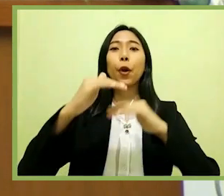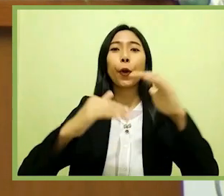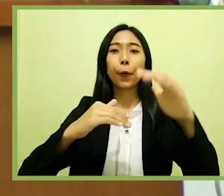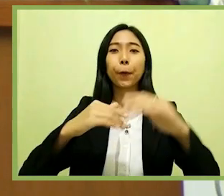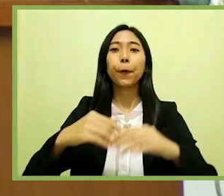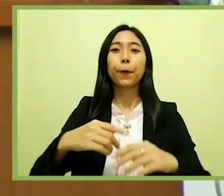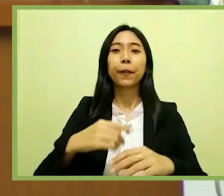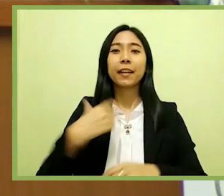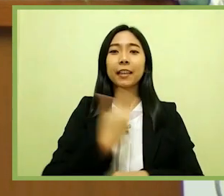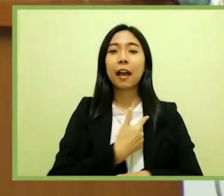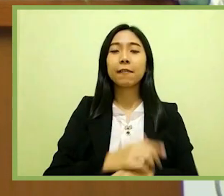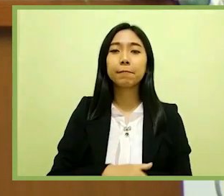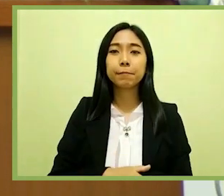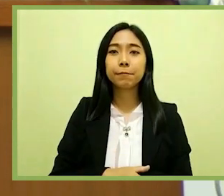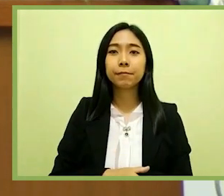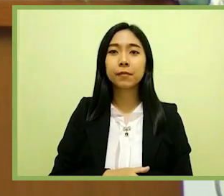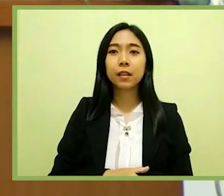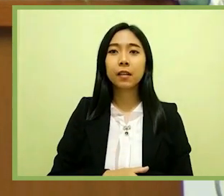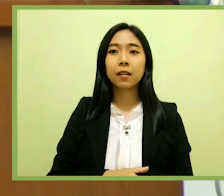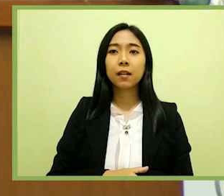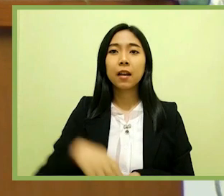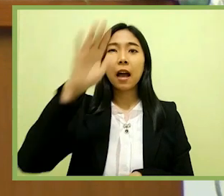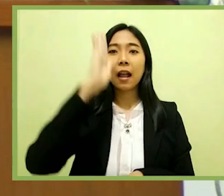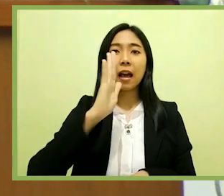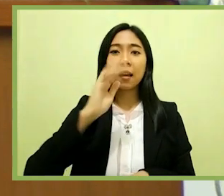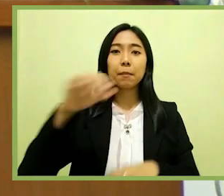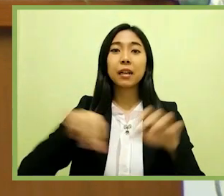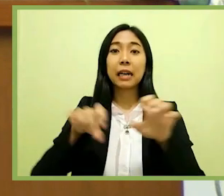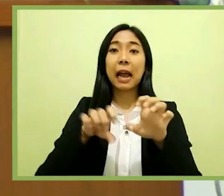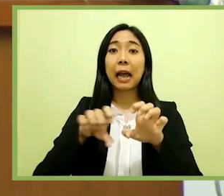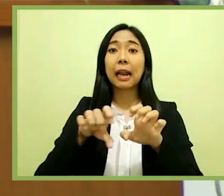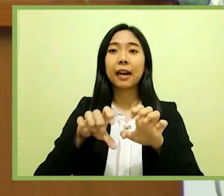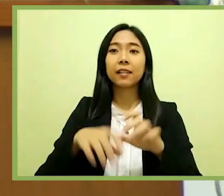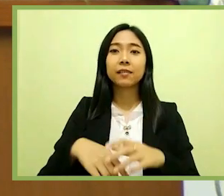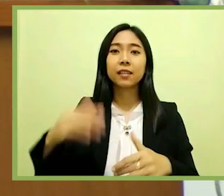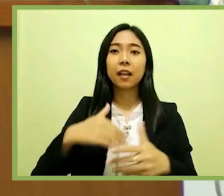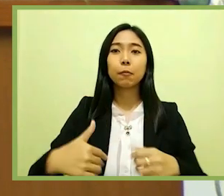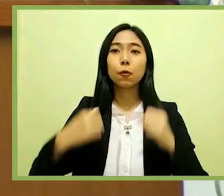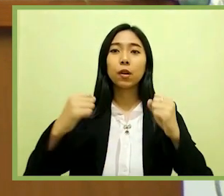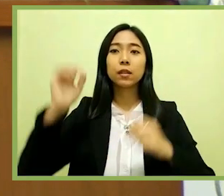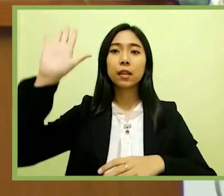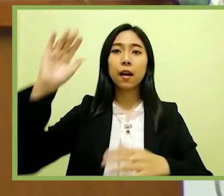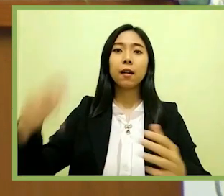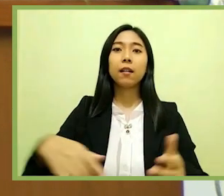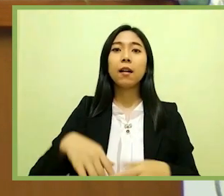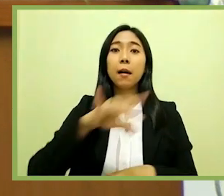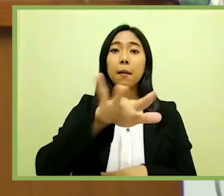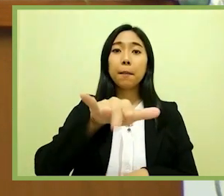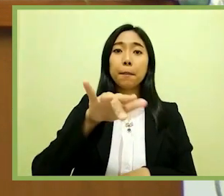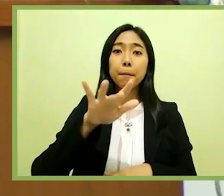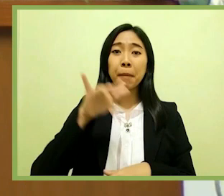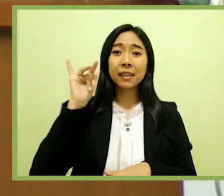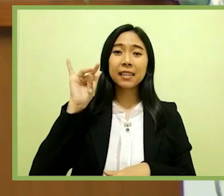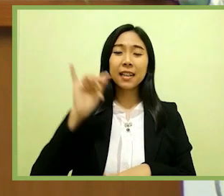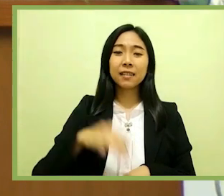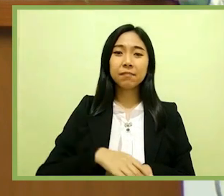kita. Allah sang penggerak dalam kuasanya memanggil kita dengan segala